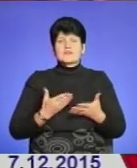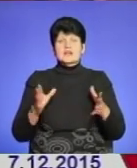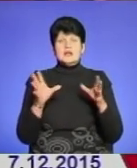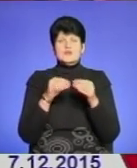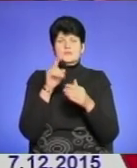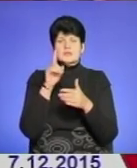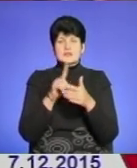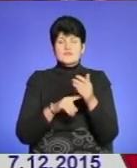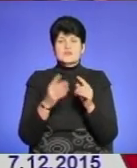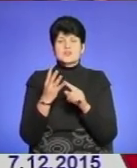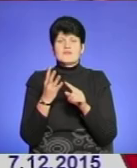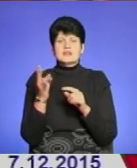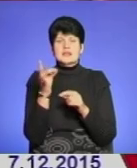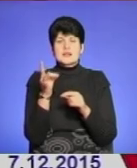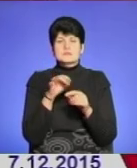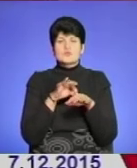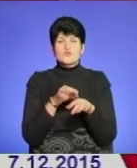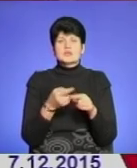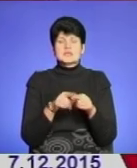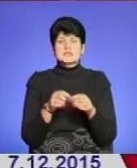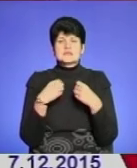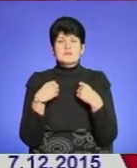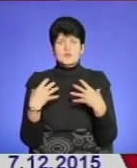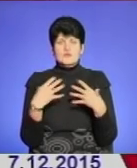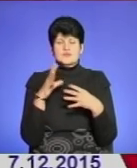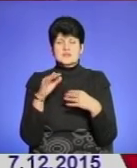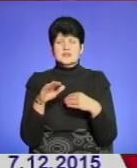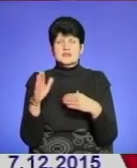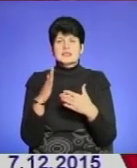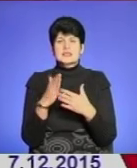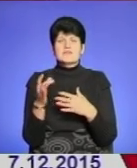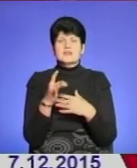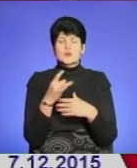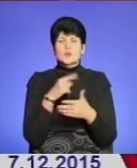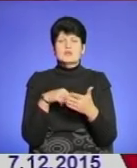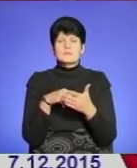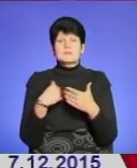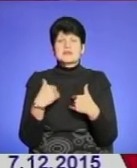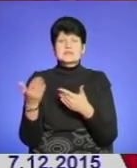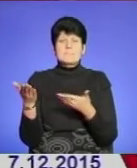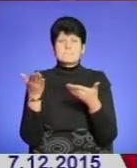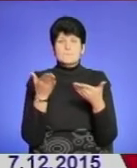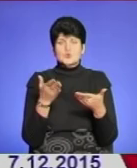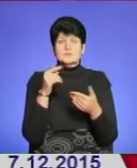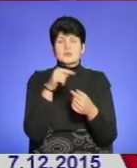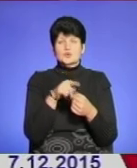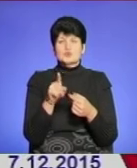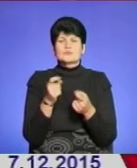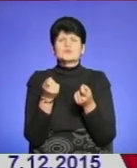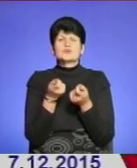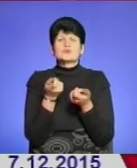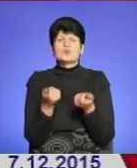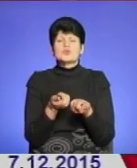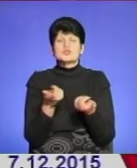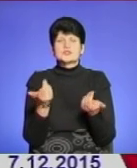уже вчетверте проводить подібне свято. Всі дітки, які в нас є в районі, в місті, ми їх запрошуємо для того, щоб якось